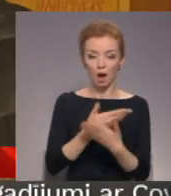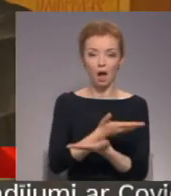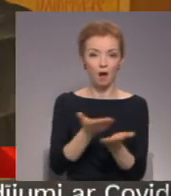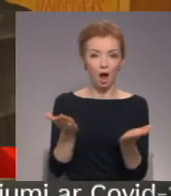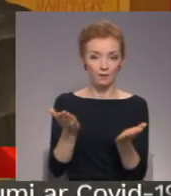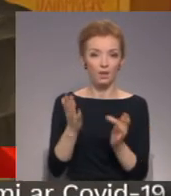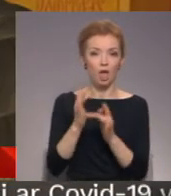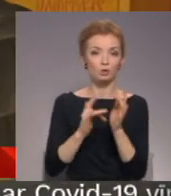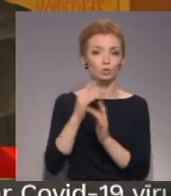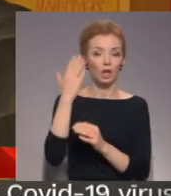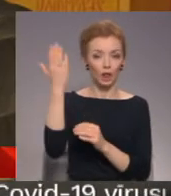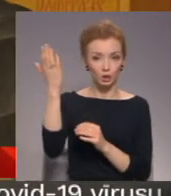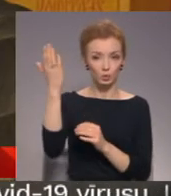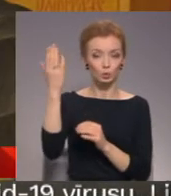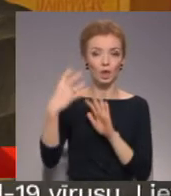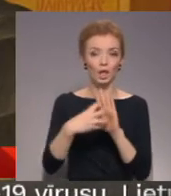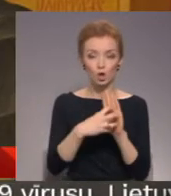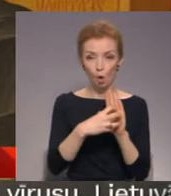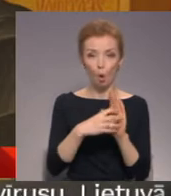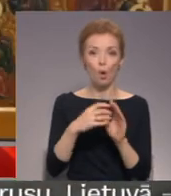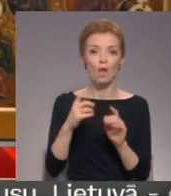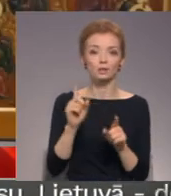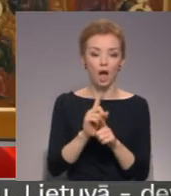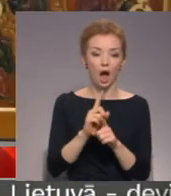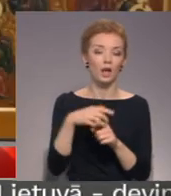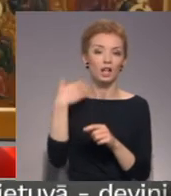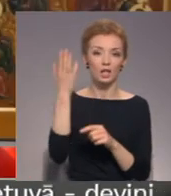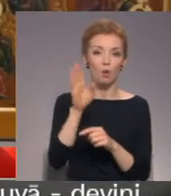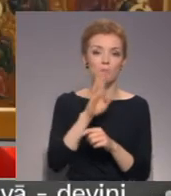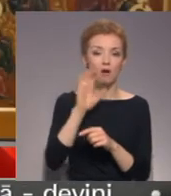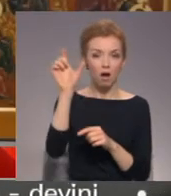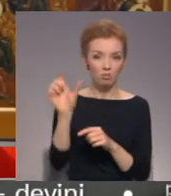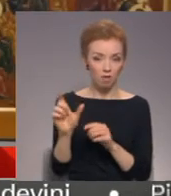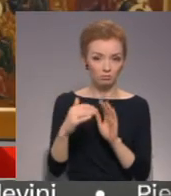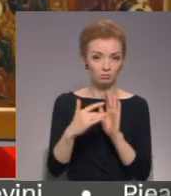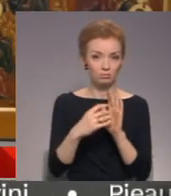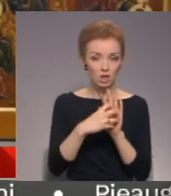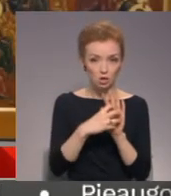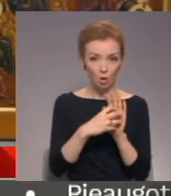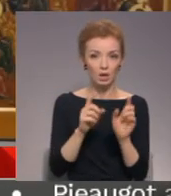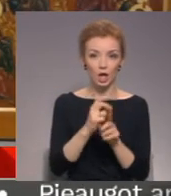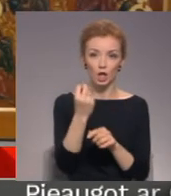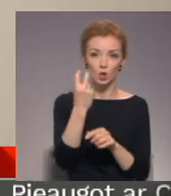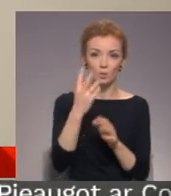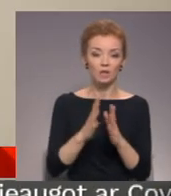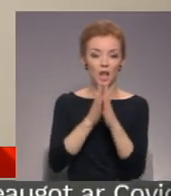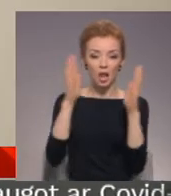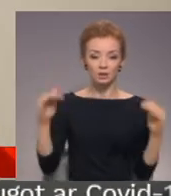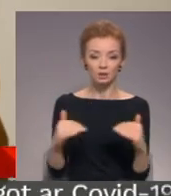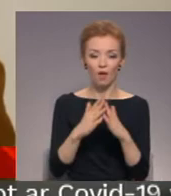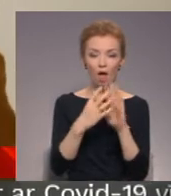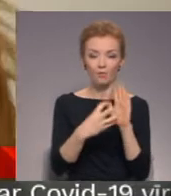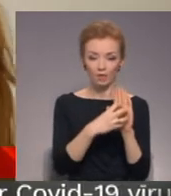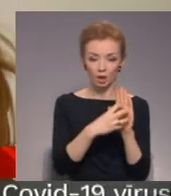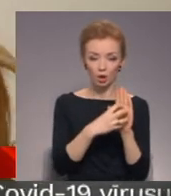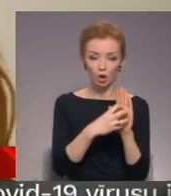Kristus ikonas ir vairākas dievmātes ikonas. Redzams 12 lielo svētku ikonas, kuras sākās